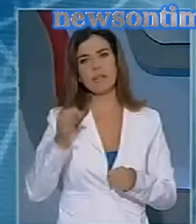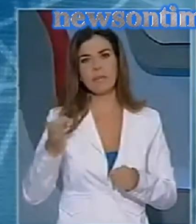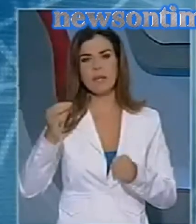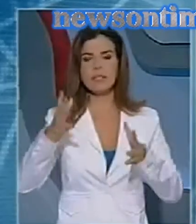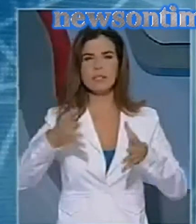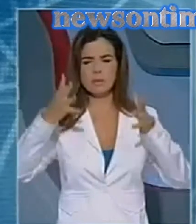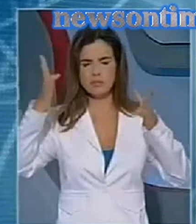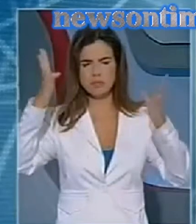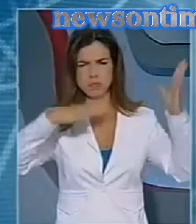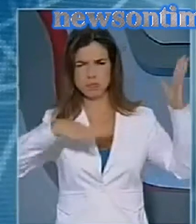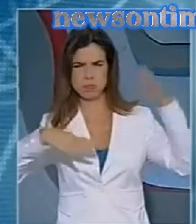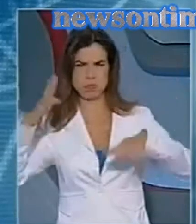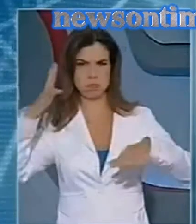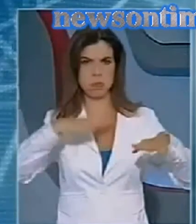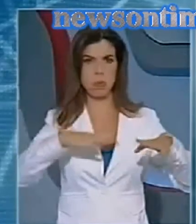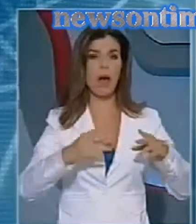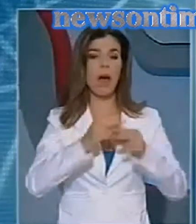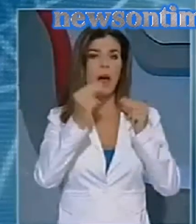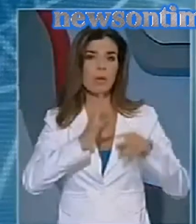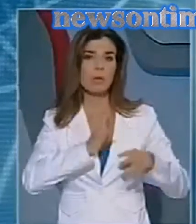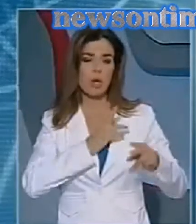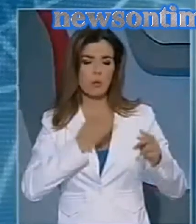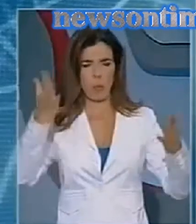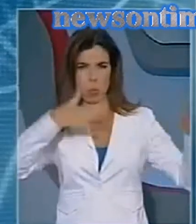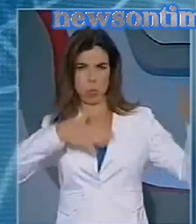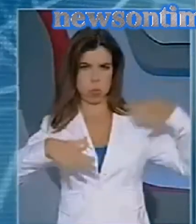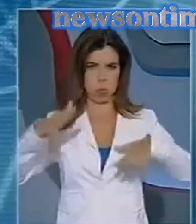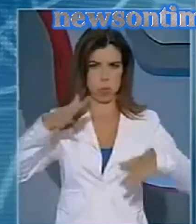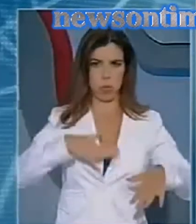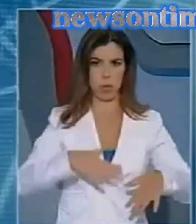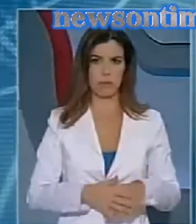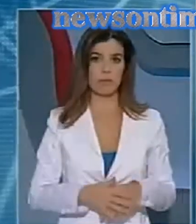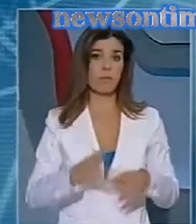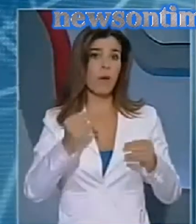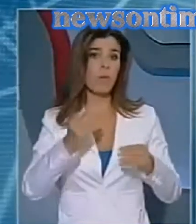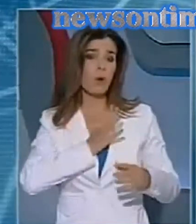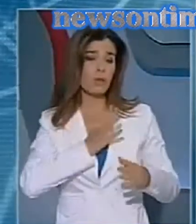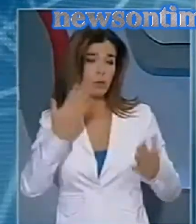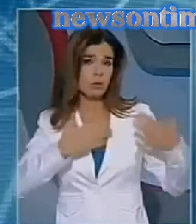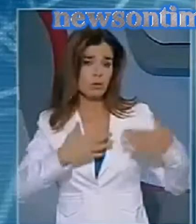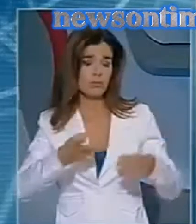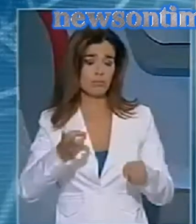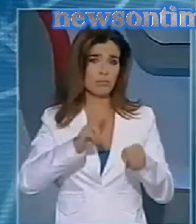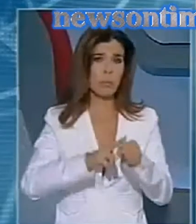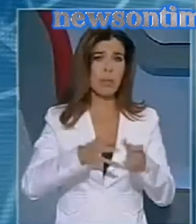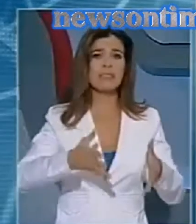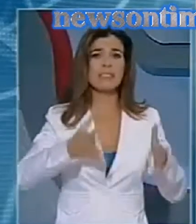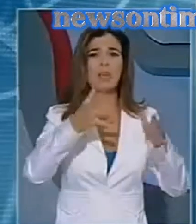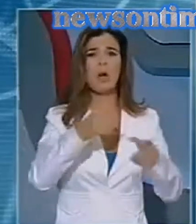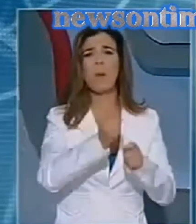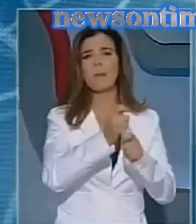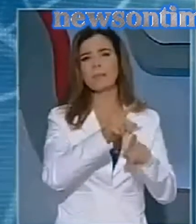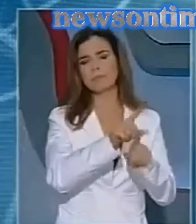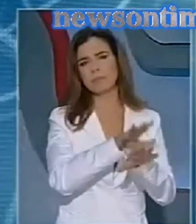τσιμέντο άρχισαν να πέφτουν σαν τραπουλόχαρτα, καταπλακώνοντας δεκάδες ανθρώπους. Πολλά από τα θύματα έχασαν τη ζωή τους στο κτίριο της ψαραγοράς,